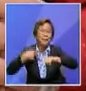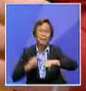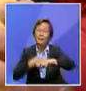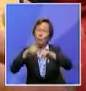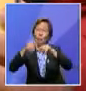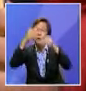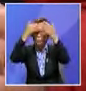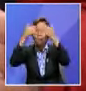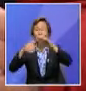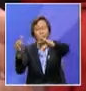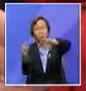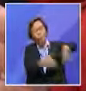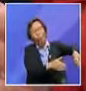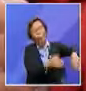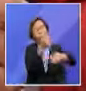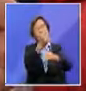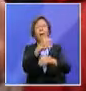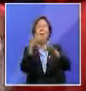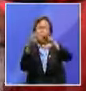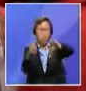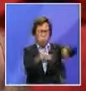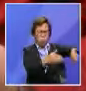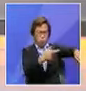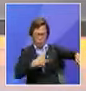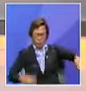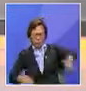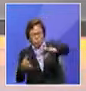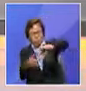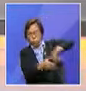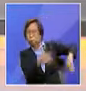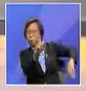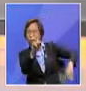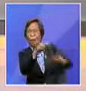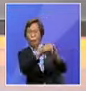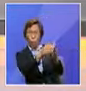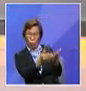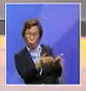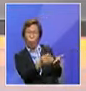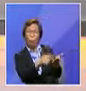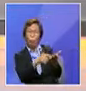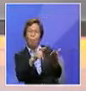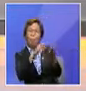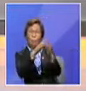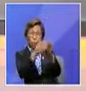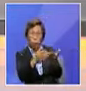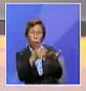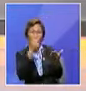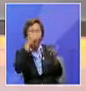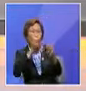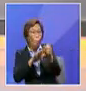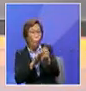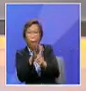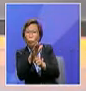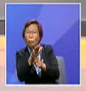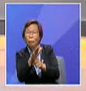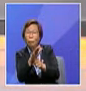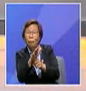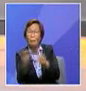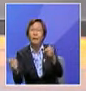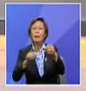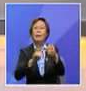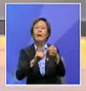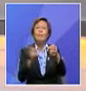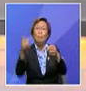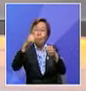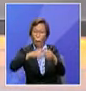kita lupakan tentang institusi diraja. Ya. Jadi, apakah buku ini dianggap sebagai satu pemahaman yang penuh terhadap perkara-perkara